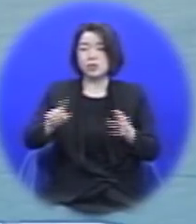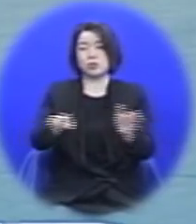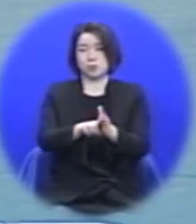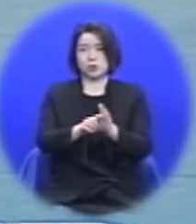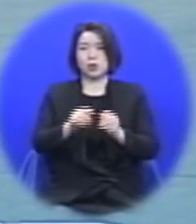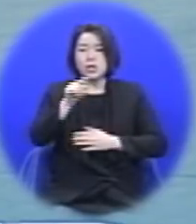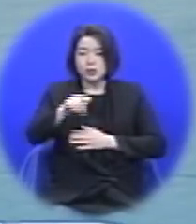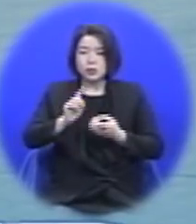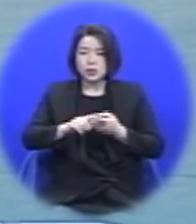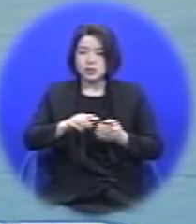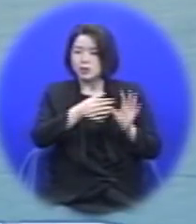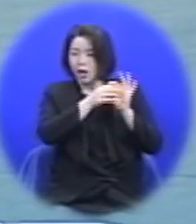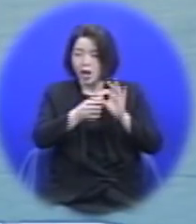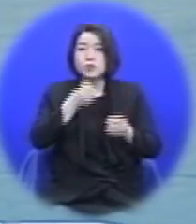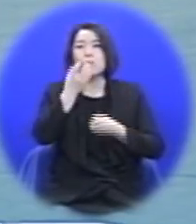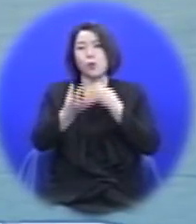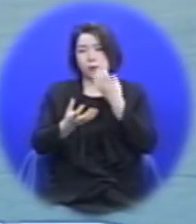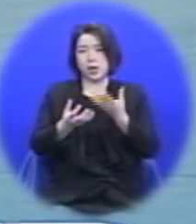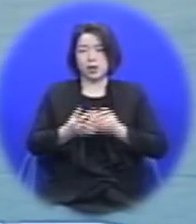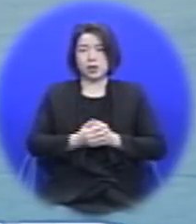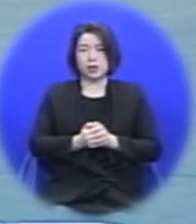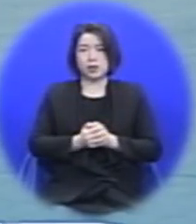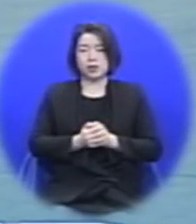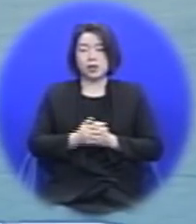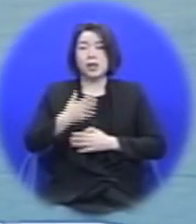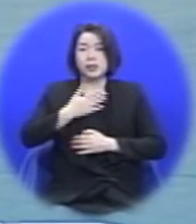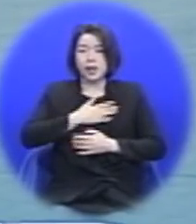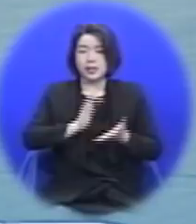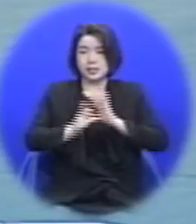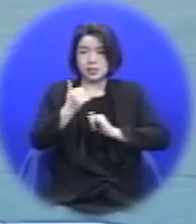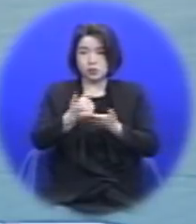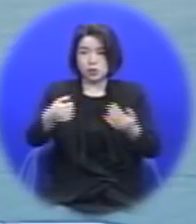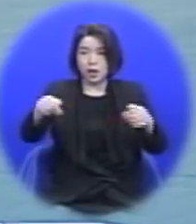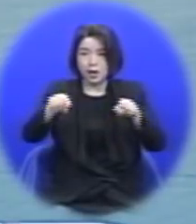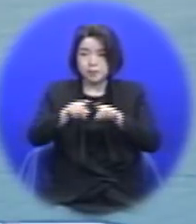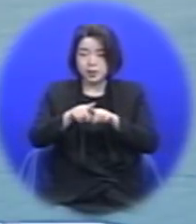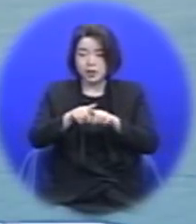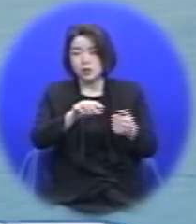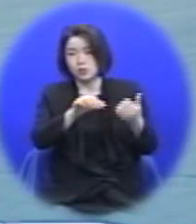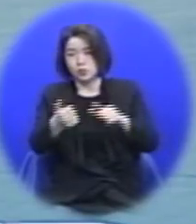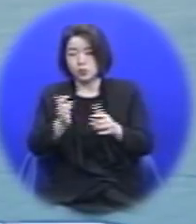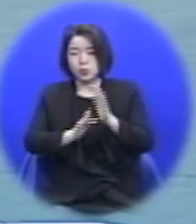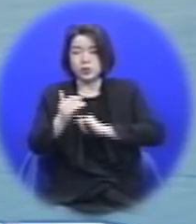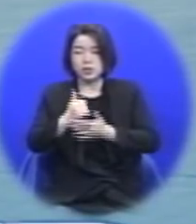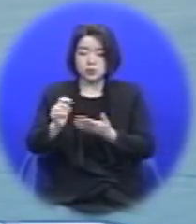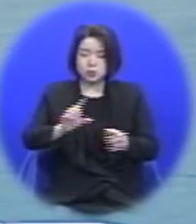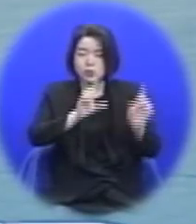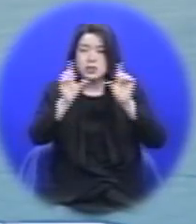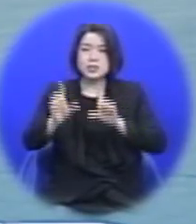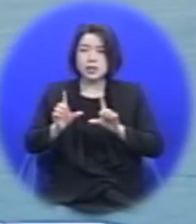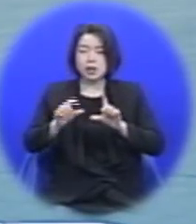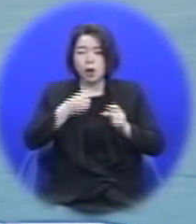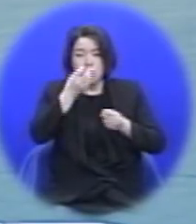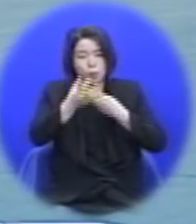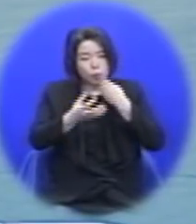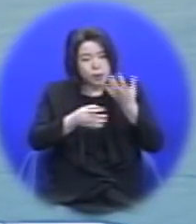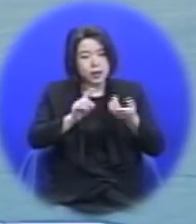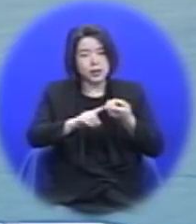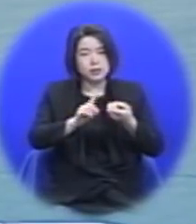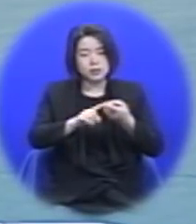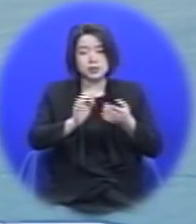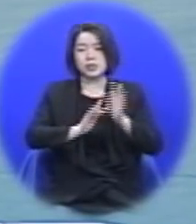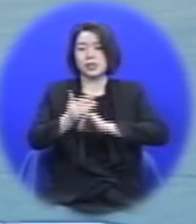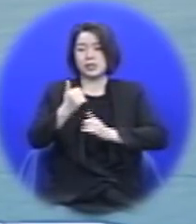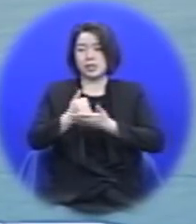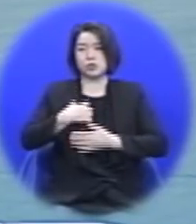계속 고백하는 거예요. 나는 예수님과 함께 죽고 예수로 산다고 믿고 고백하는 것이 바로 예수님으로 옷을